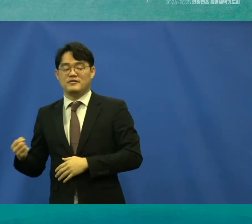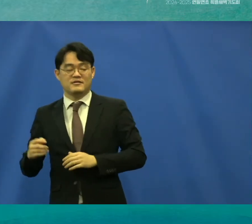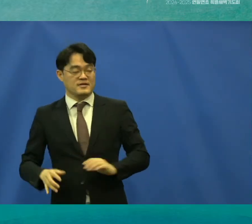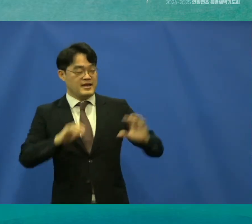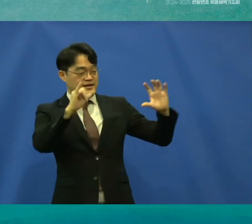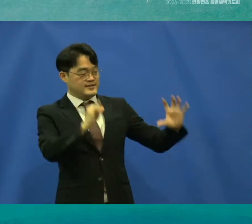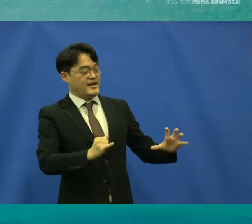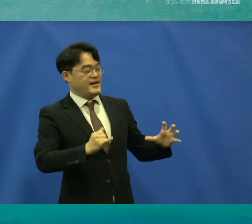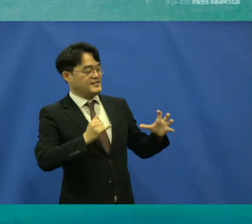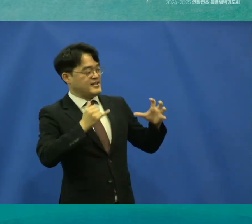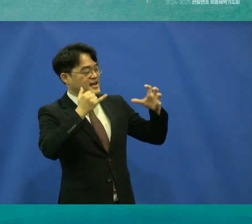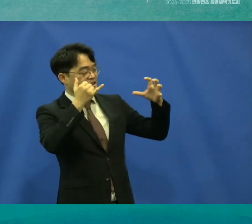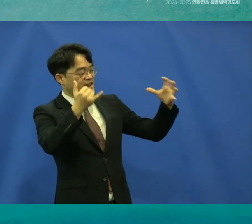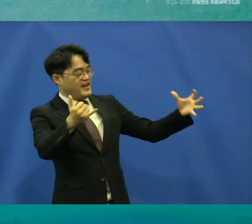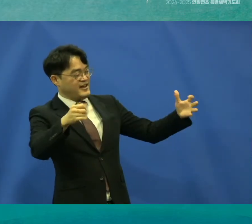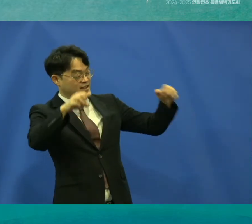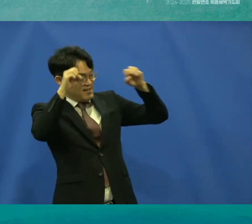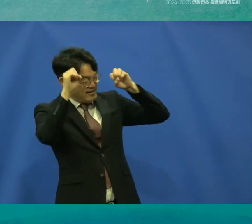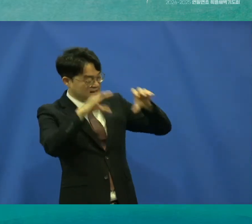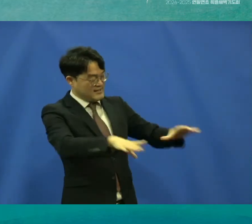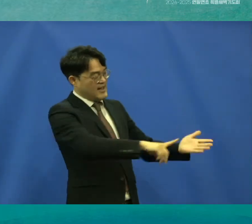가지고 세상에